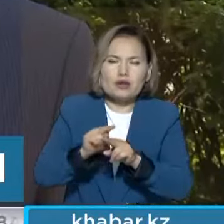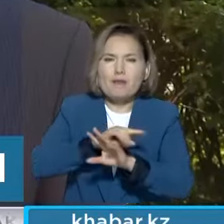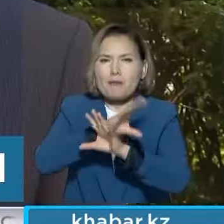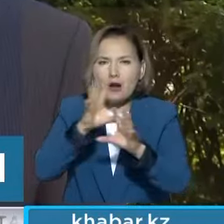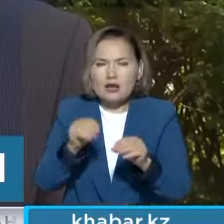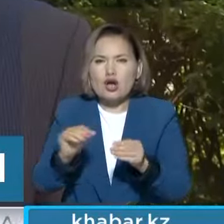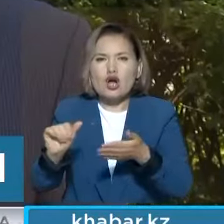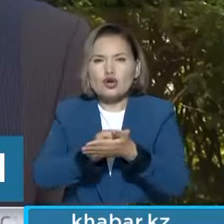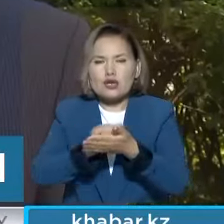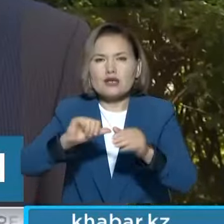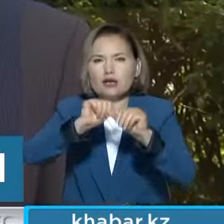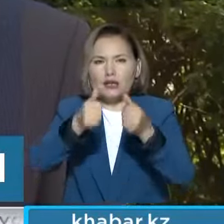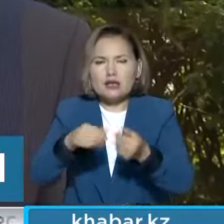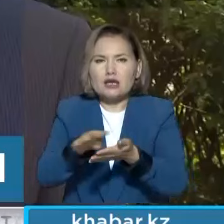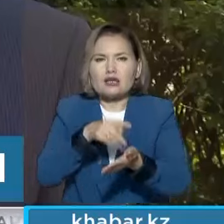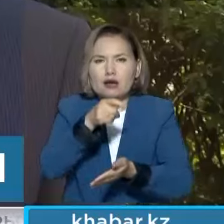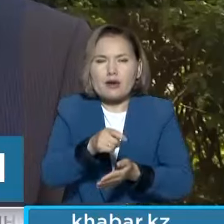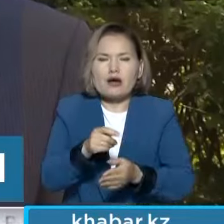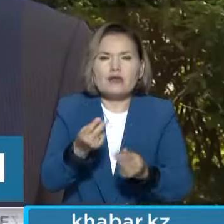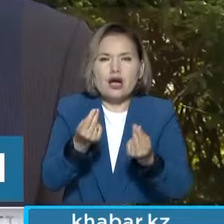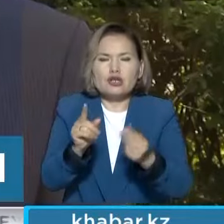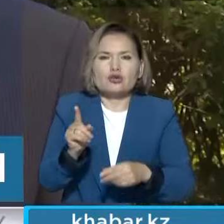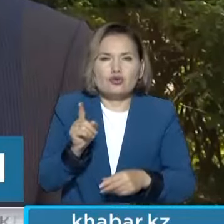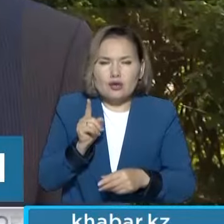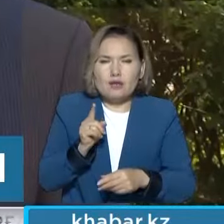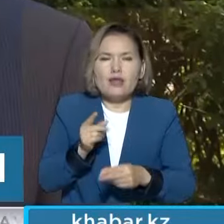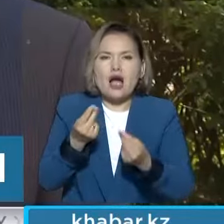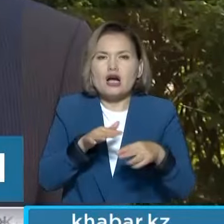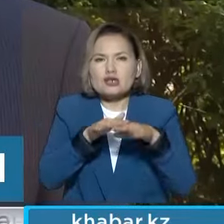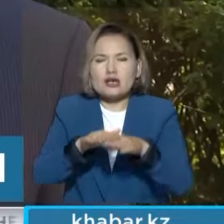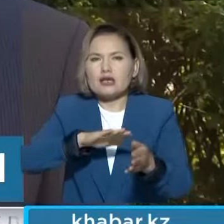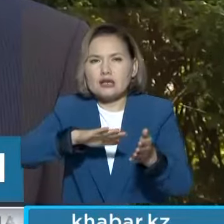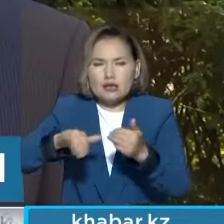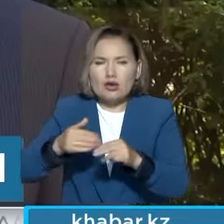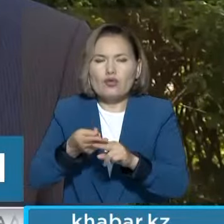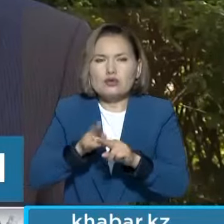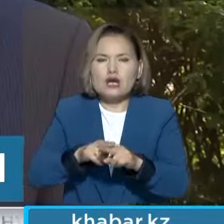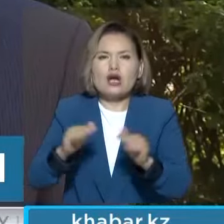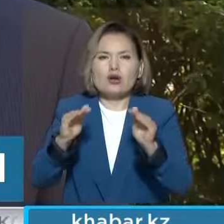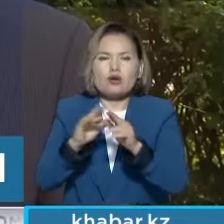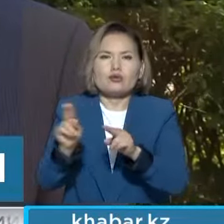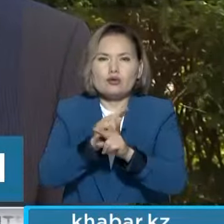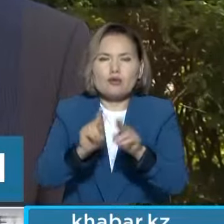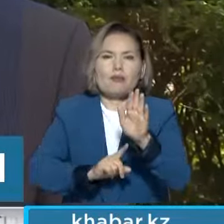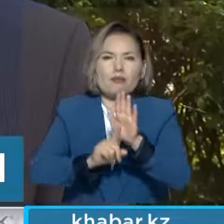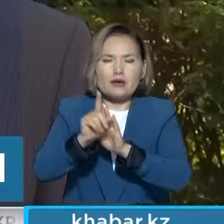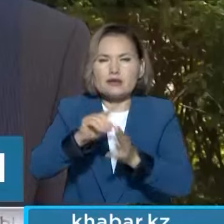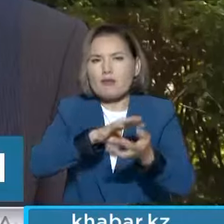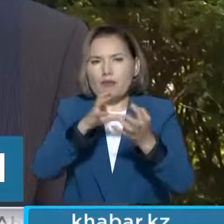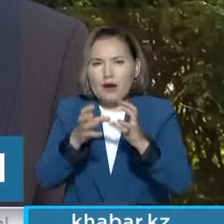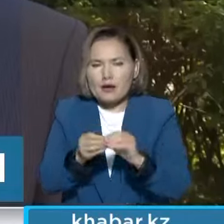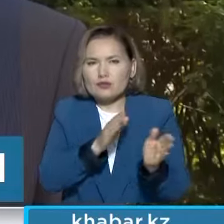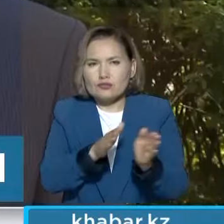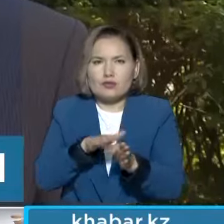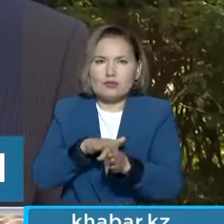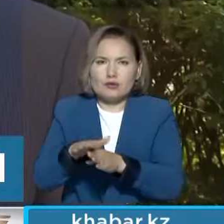тапсырып, ақшаны тосып отырмыз. Ақша келгеннен кейін, жаңағындай қаражат түскеннен кейін біз уже жаңағы үйдің